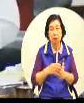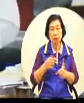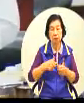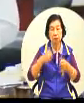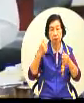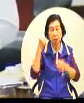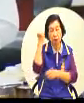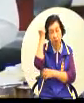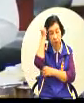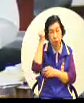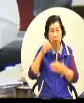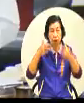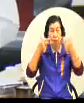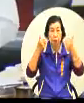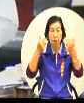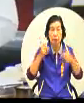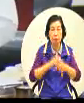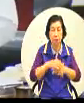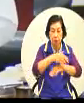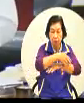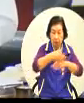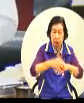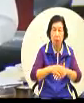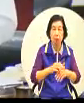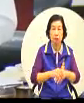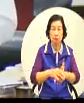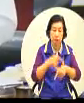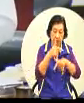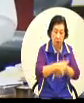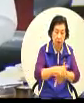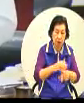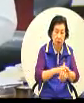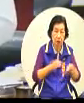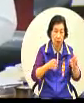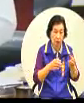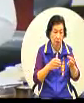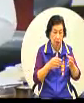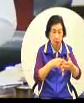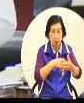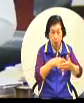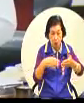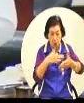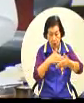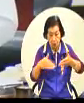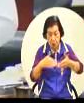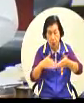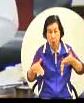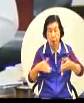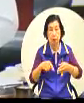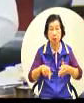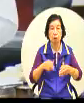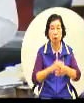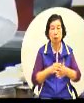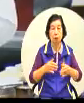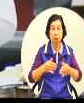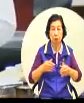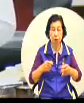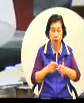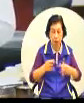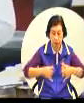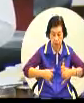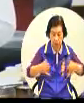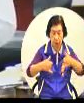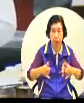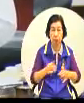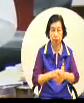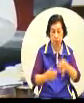人都期待南横公路能够早日通路通车，我们